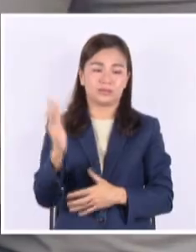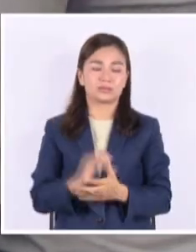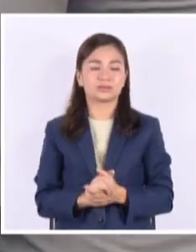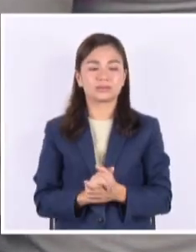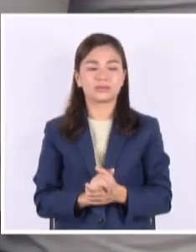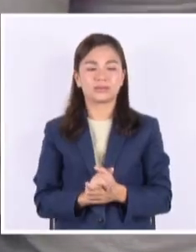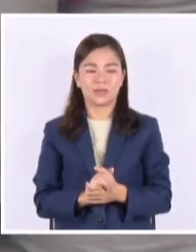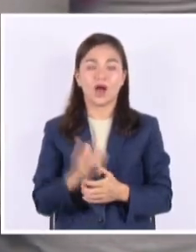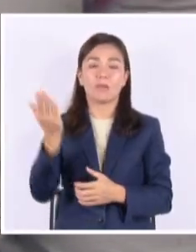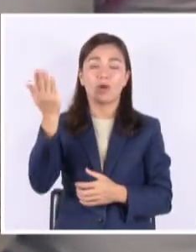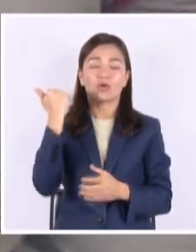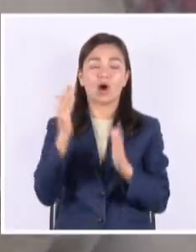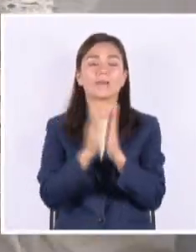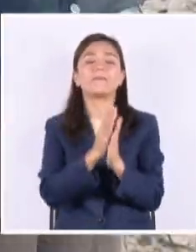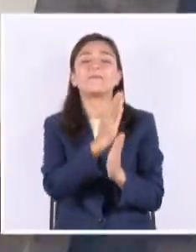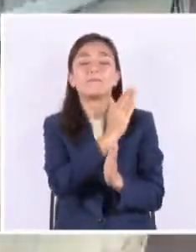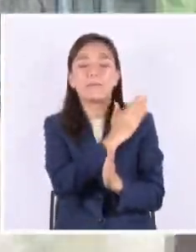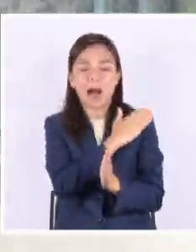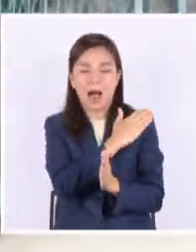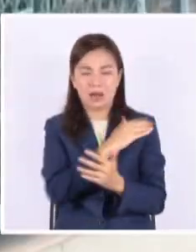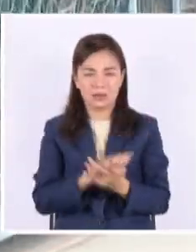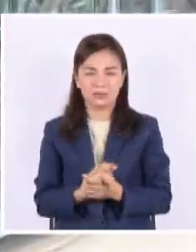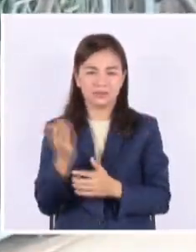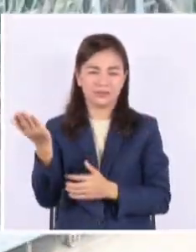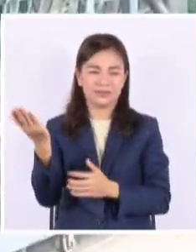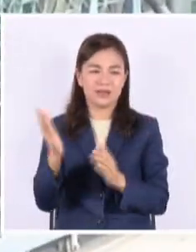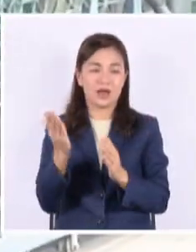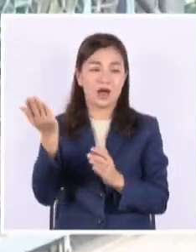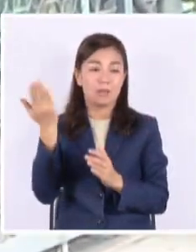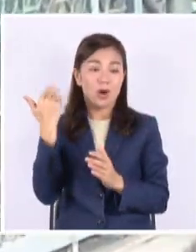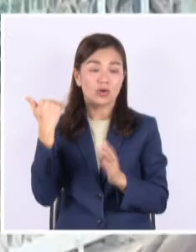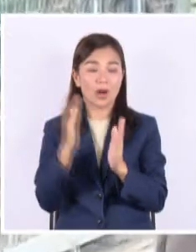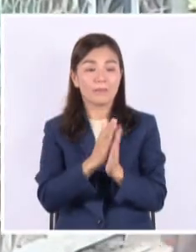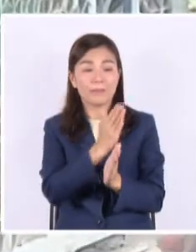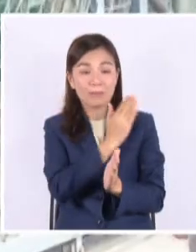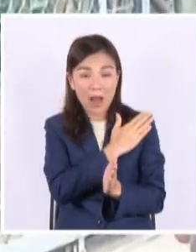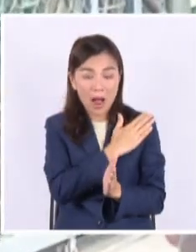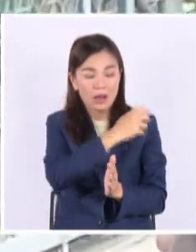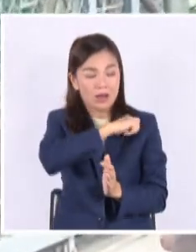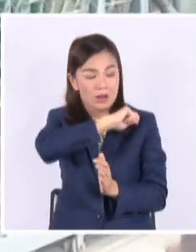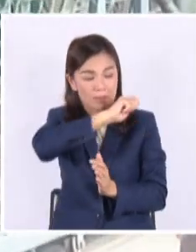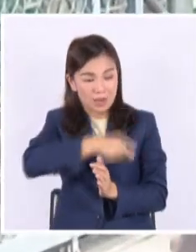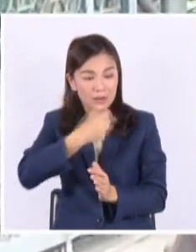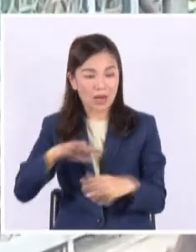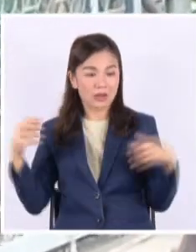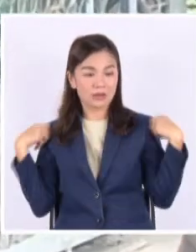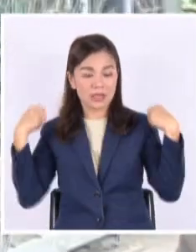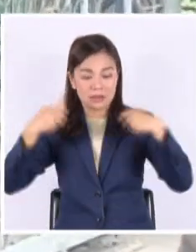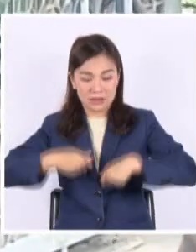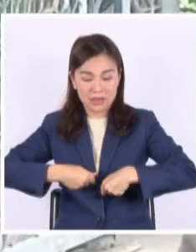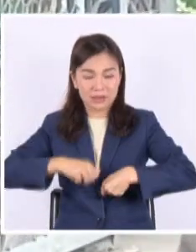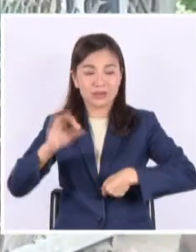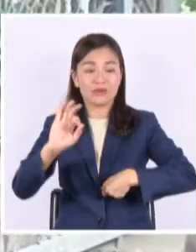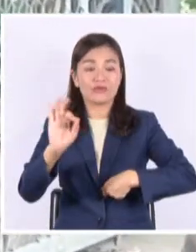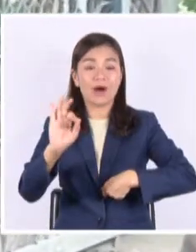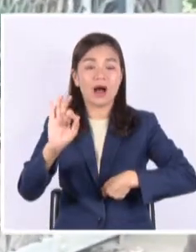ศธงชัยนะครับคือเขาจับสึกแล้วนะนี่แต่งกายอยู่ในชุดคฤหัสถ์ทีนี้เนี่ยพอสึกจากความเป็นพระก็ต้องไม่ต้อง